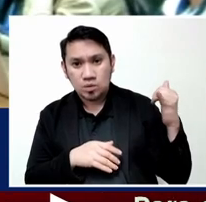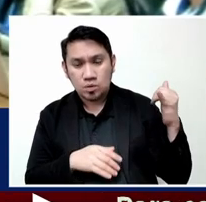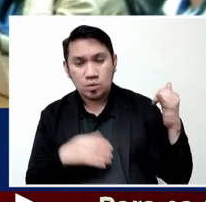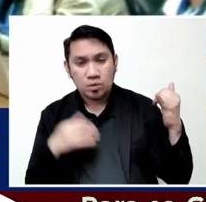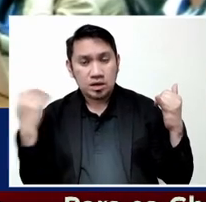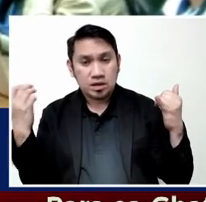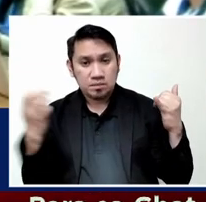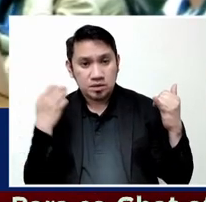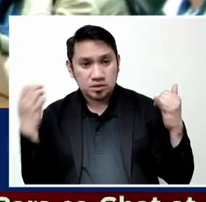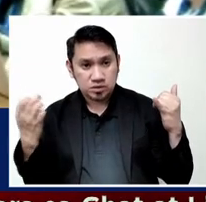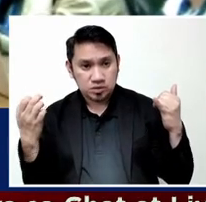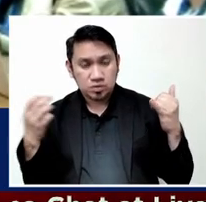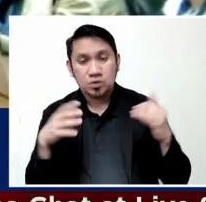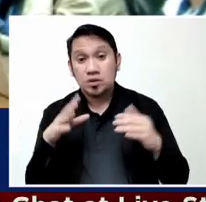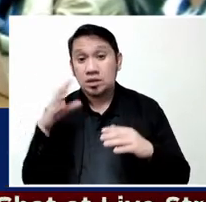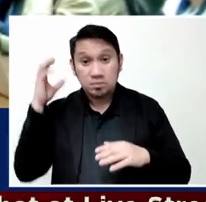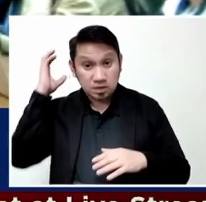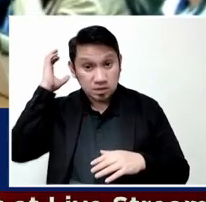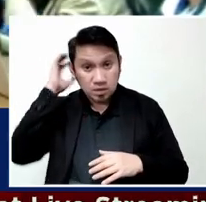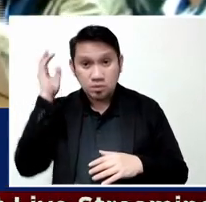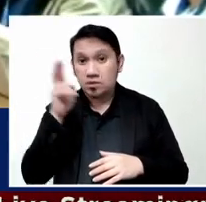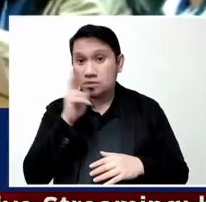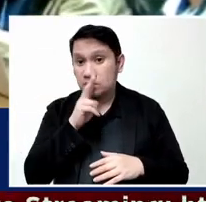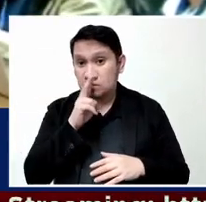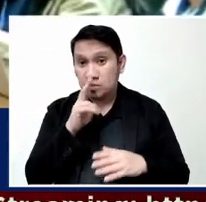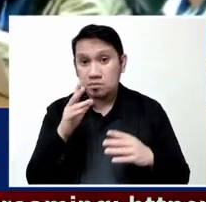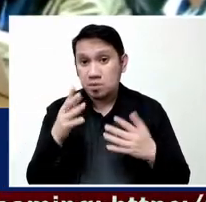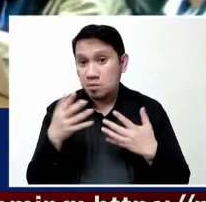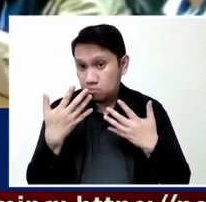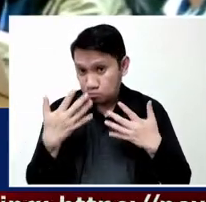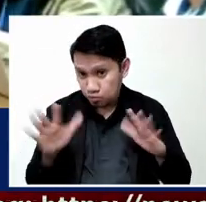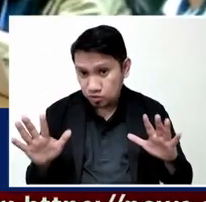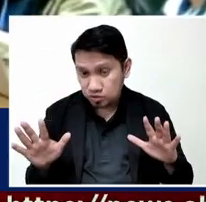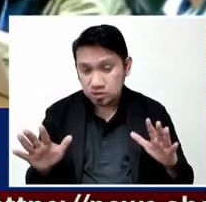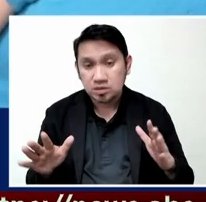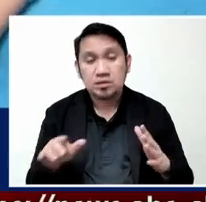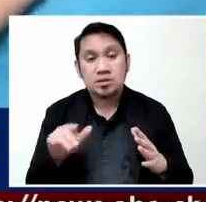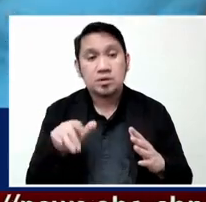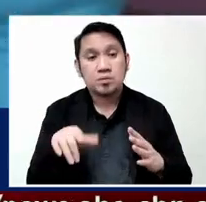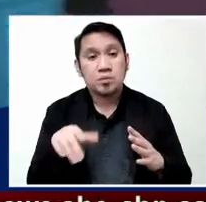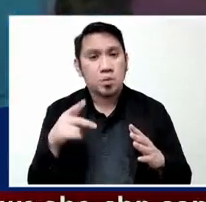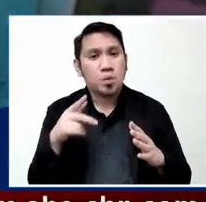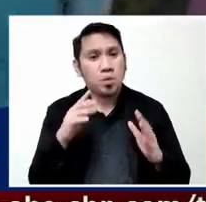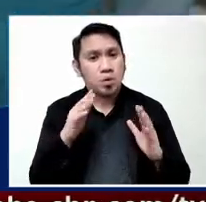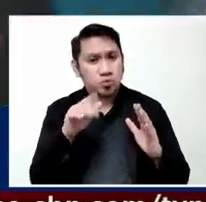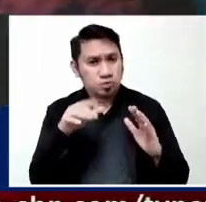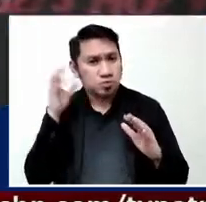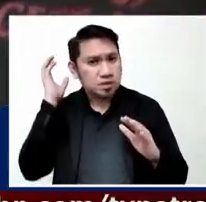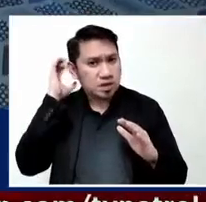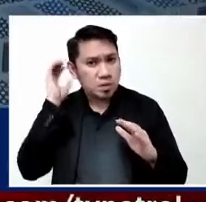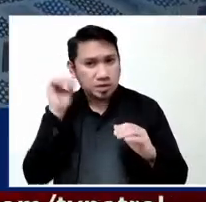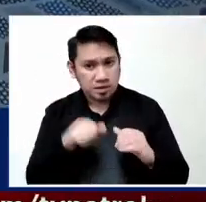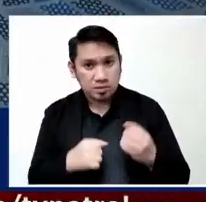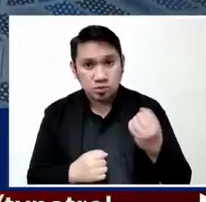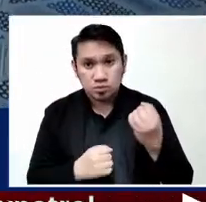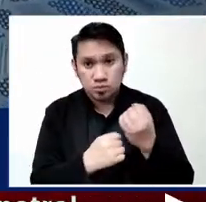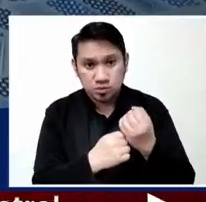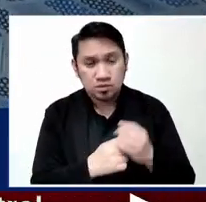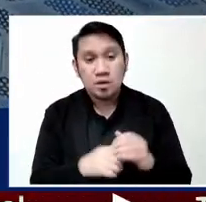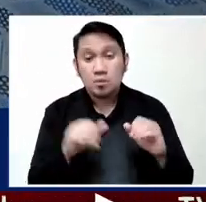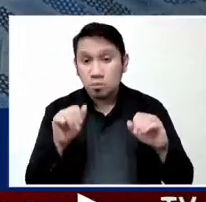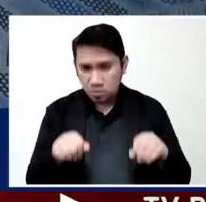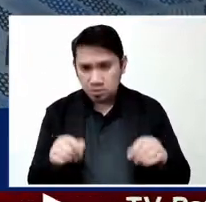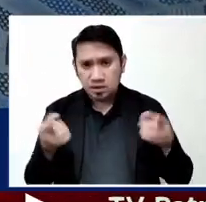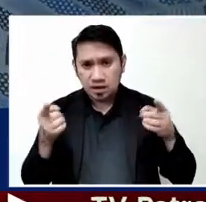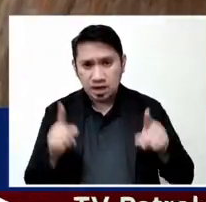Mindanao-Visayas interconnection project was already finished, then Mindanao could have assisted. Posible pa rin ang mga yellow alert